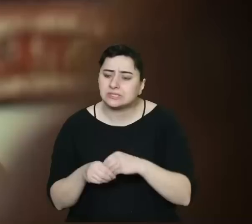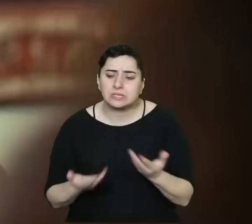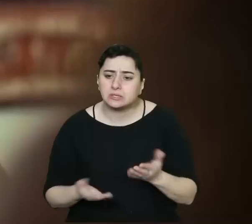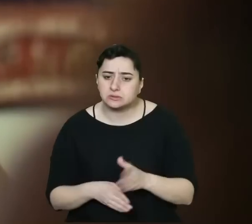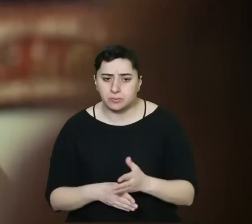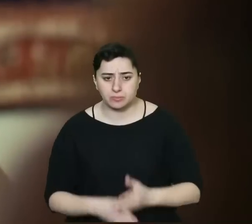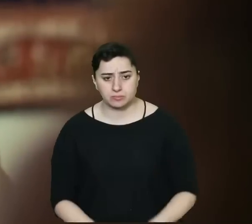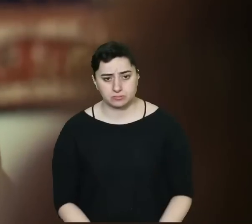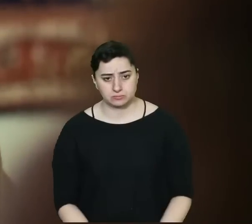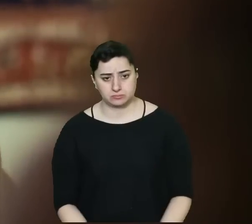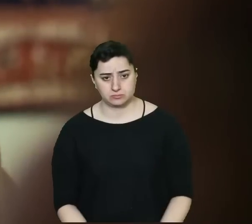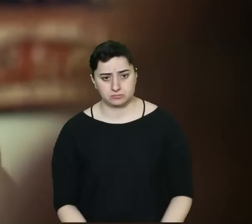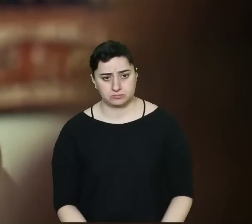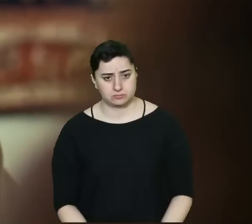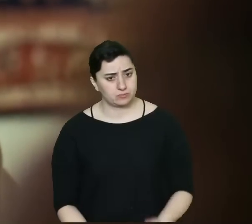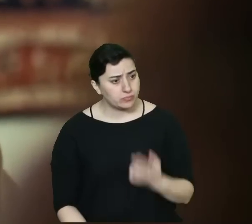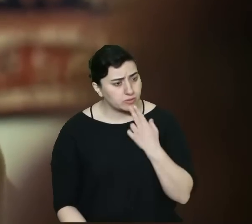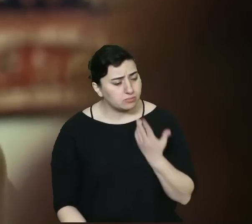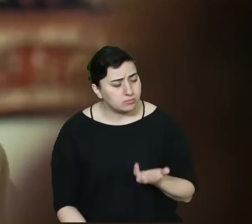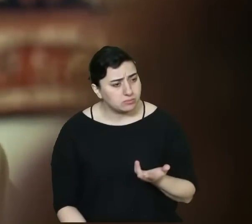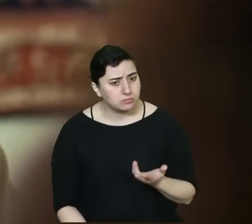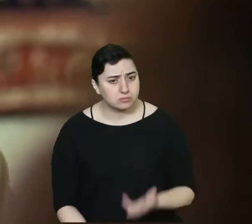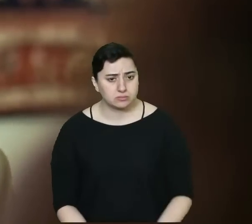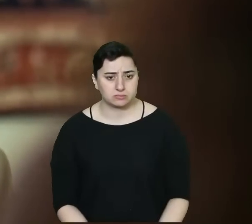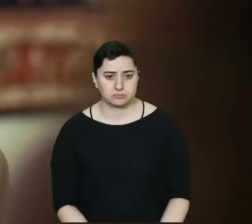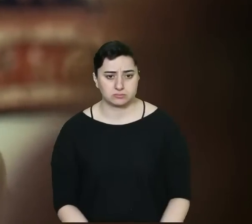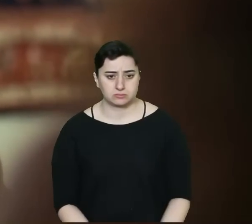amca? Ama kızım...